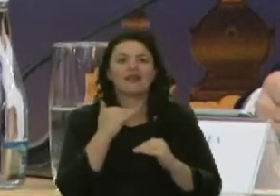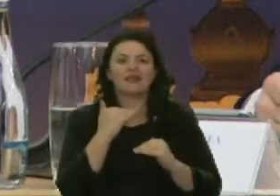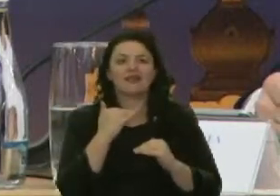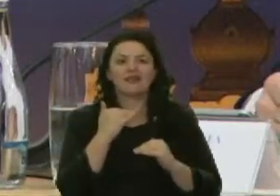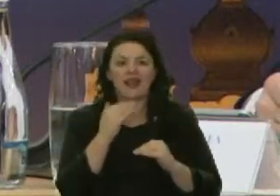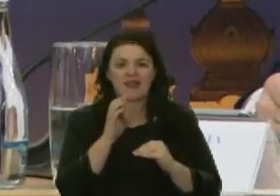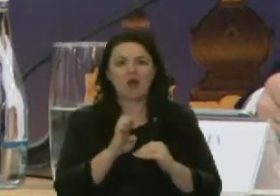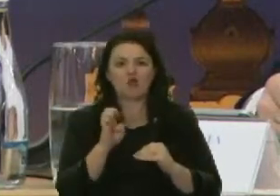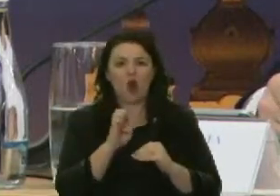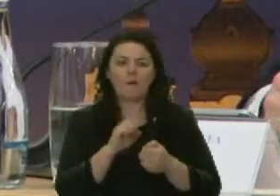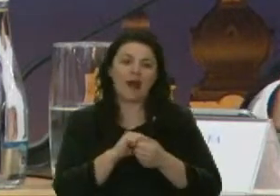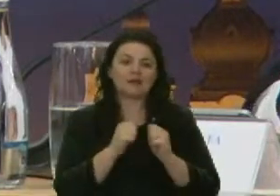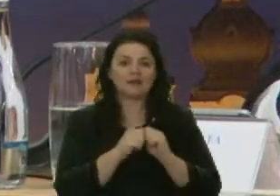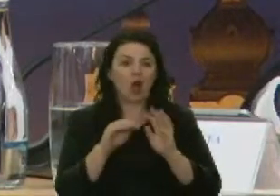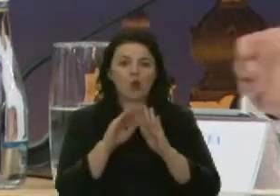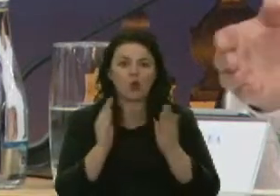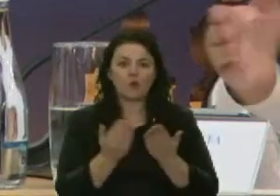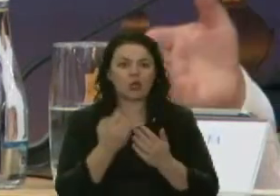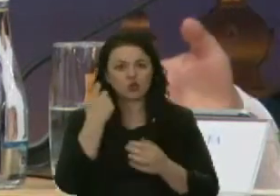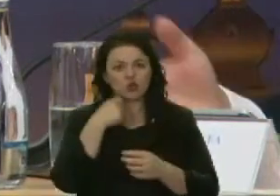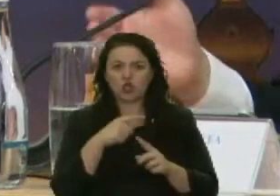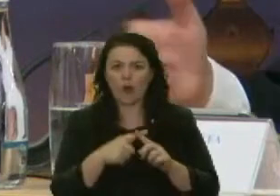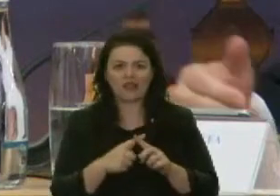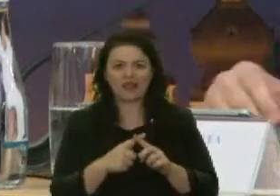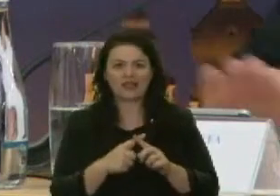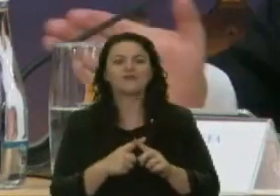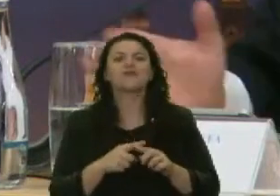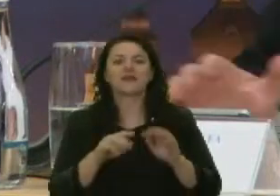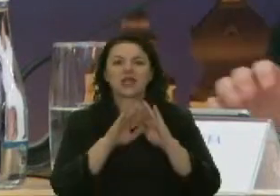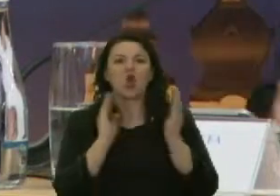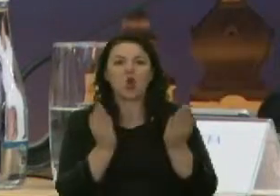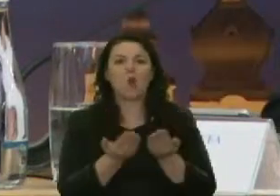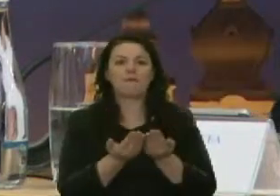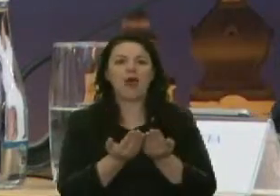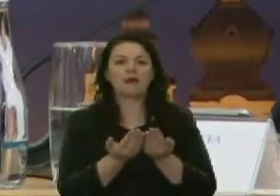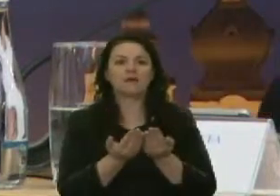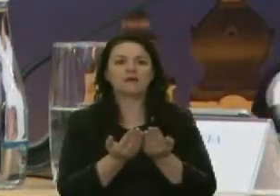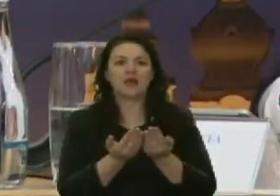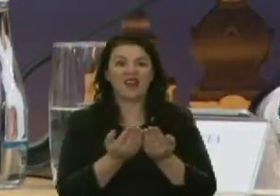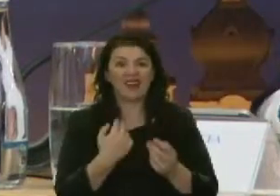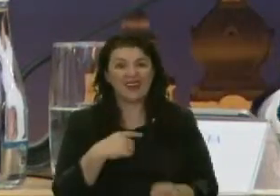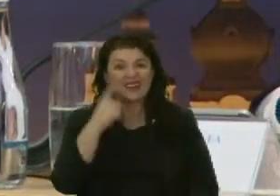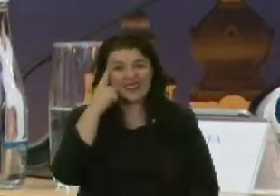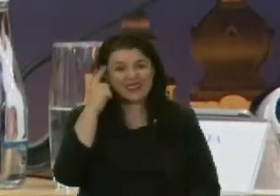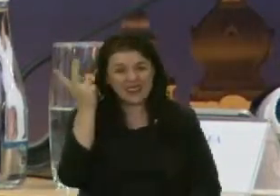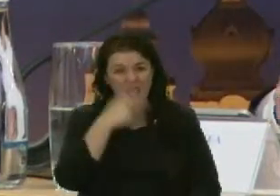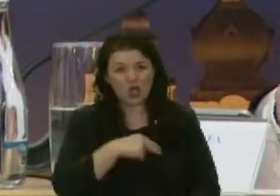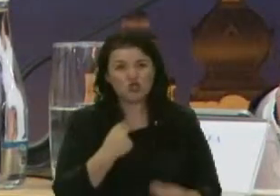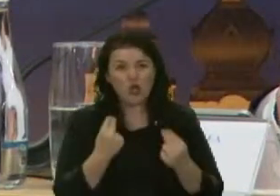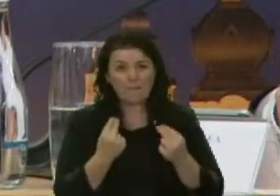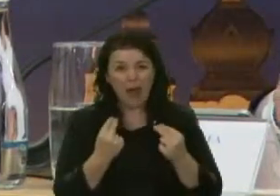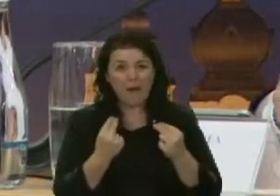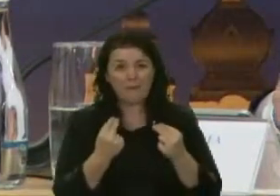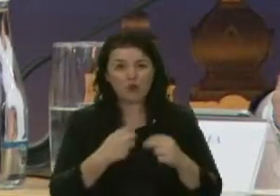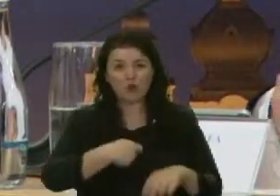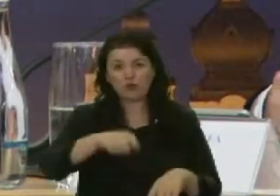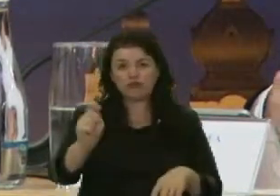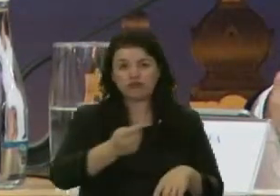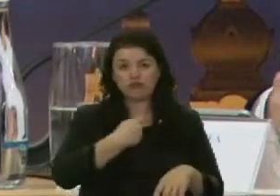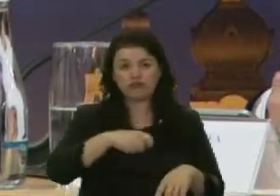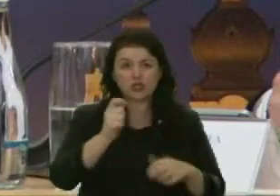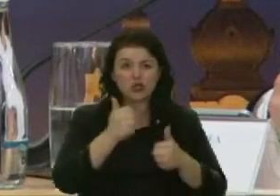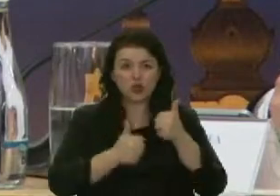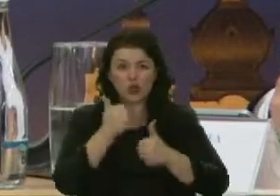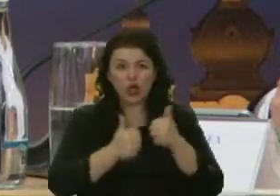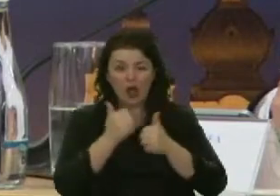din lume sau din Europa n am văzut exact bun turneu de 250 din lume din lume din lume Deci vă dați seama cel mai bun turneu de profil din lume pe